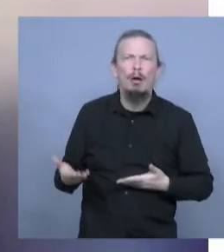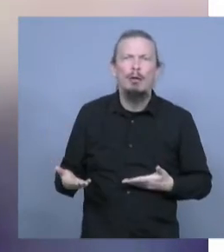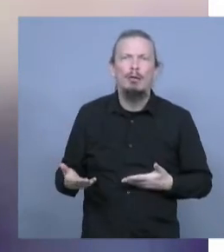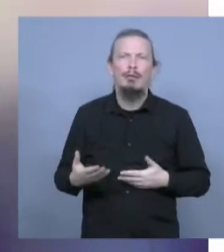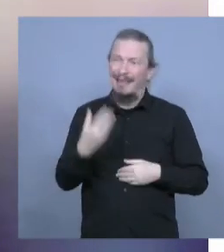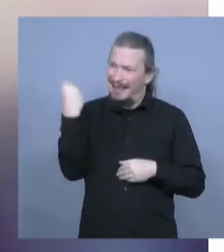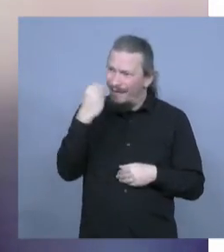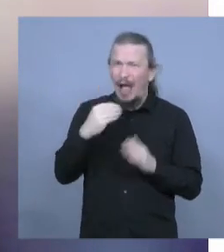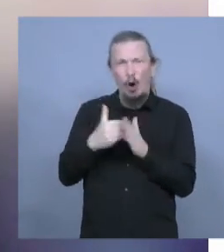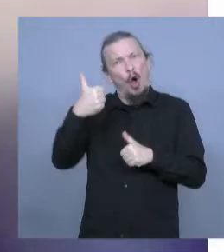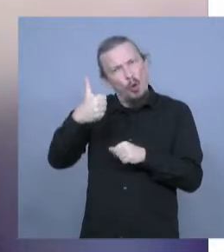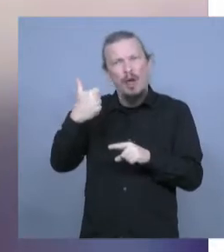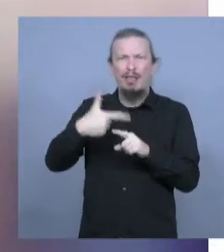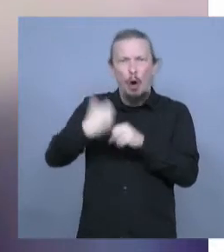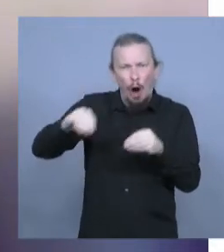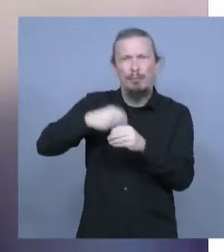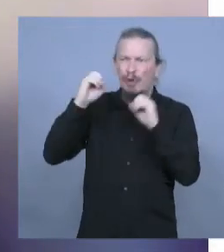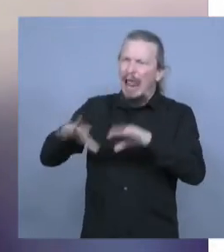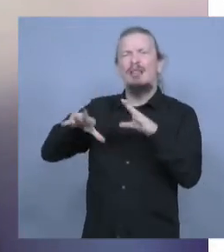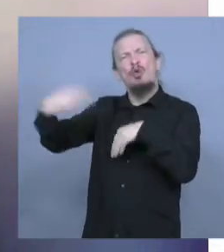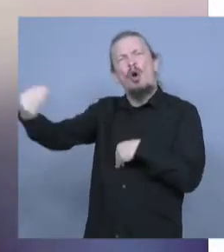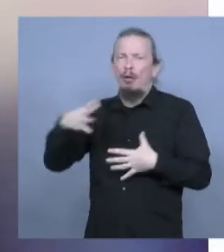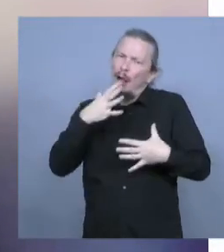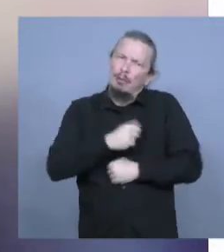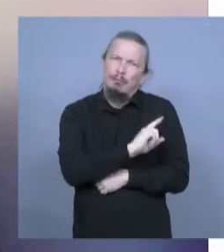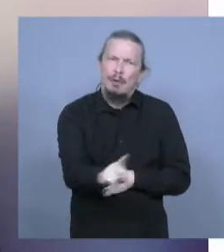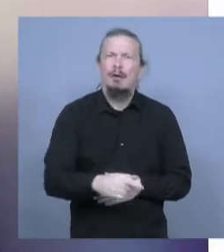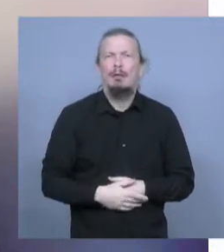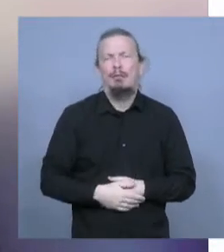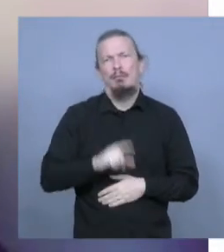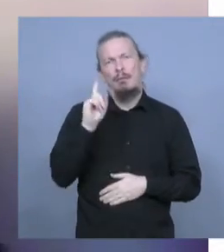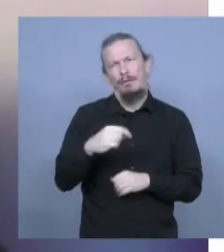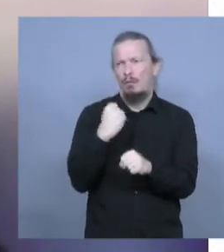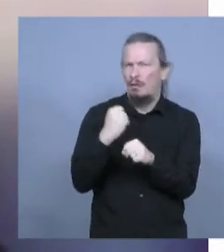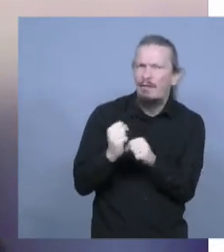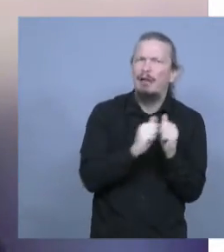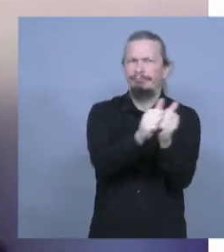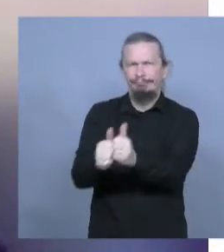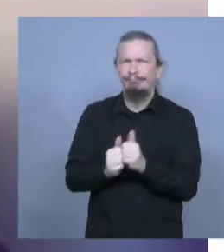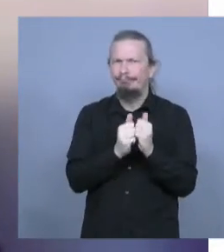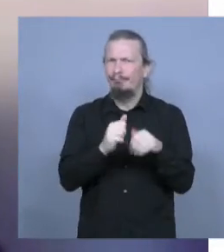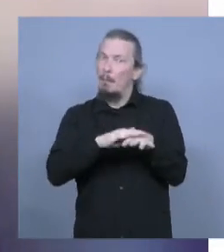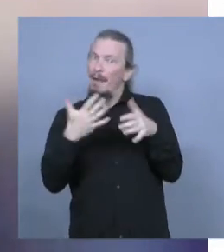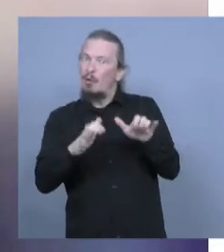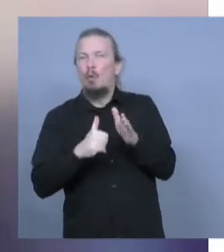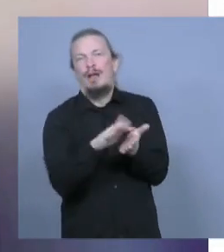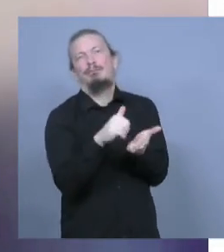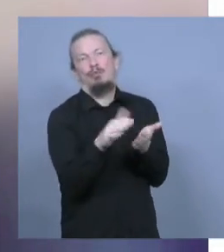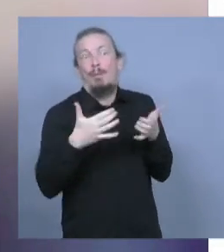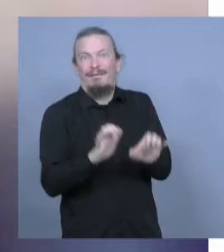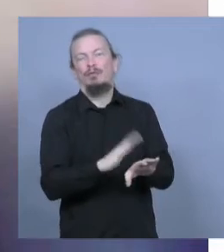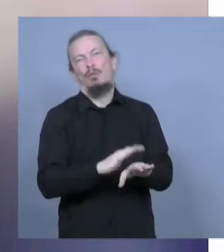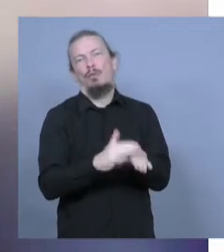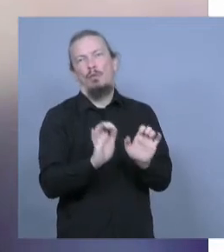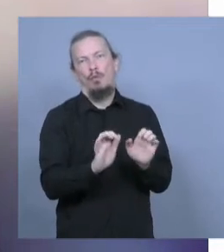plus des personnes dehors. Il serait par ailleurs également intéressant qu'un travail commun soit aussi mené sur la prévention des expulsions avec